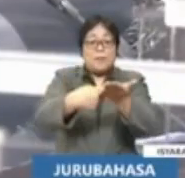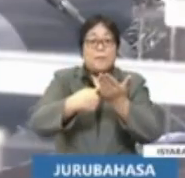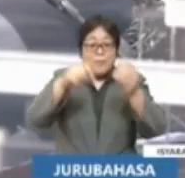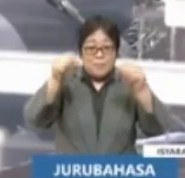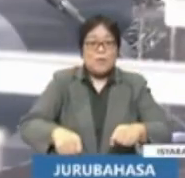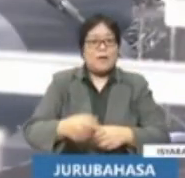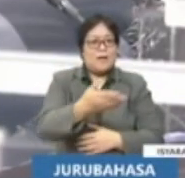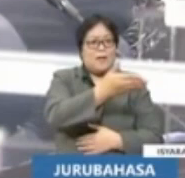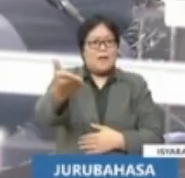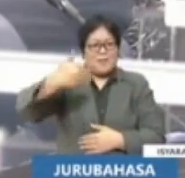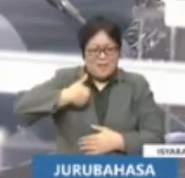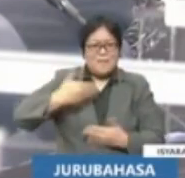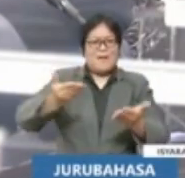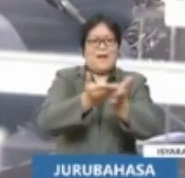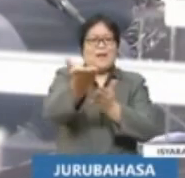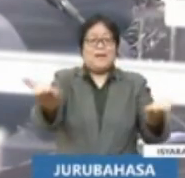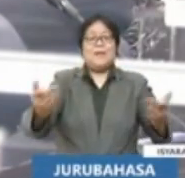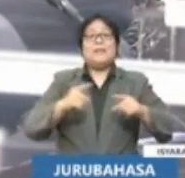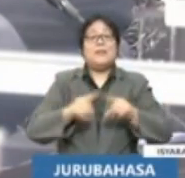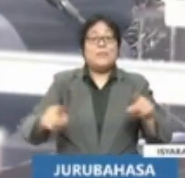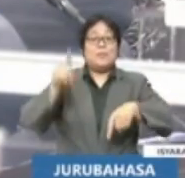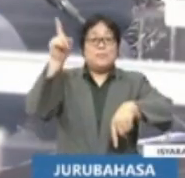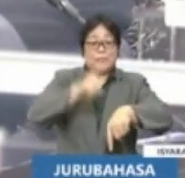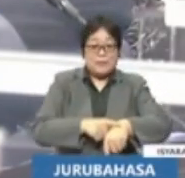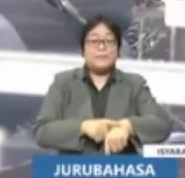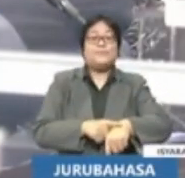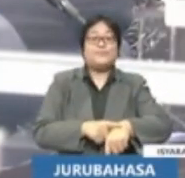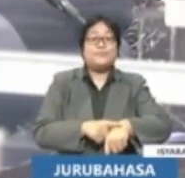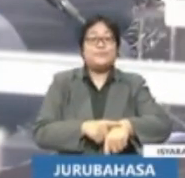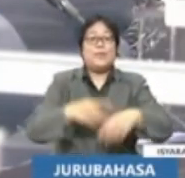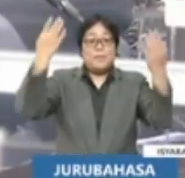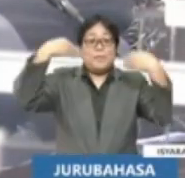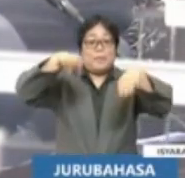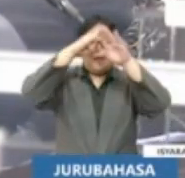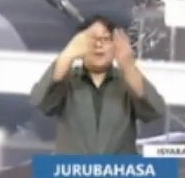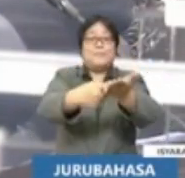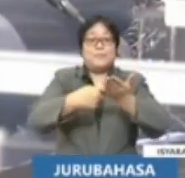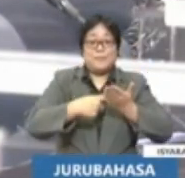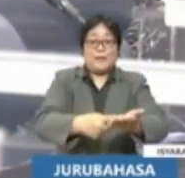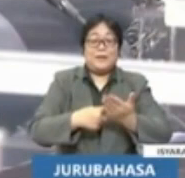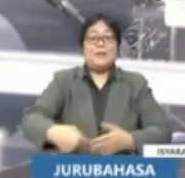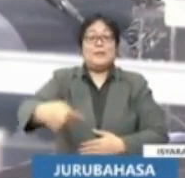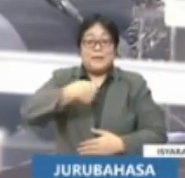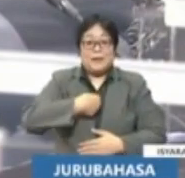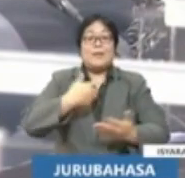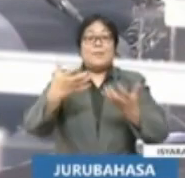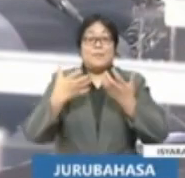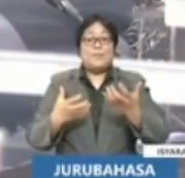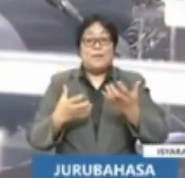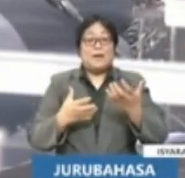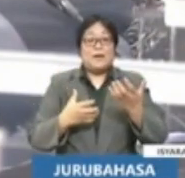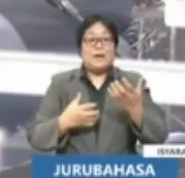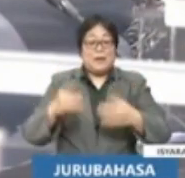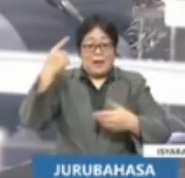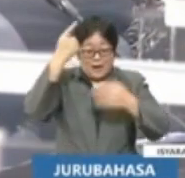bahas boleh. You have, everyone of us ada right. Tapi masa pekan berbahas, saya nak masukkan dalam